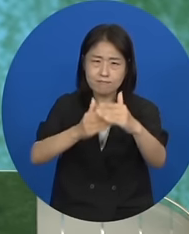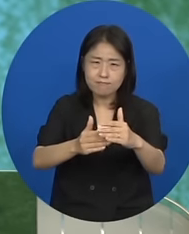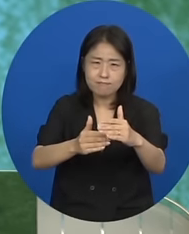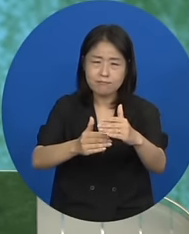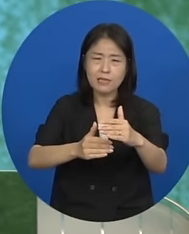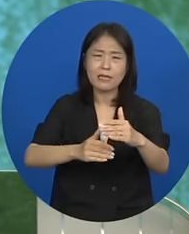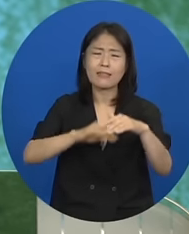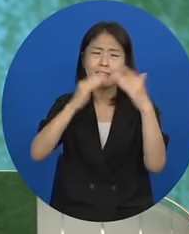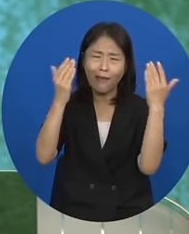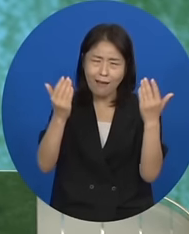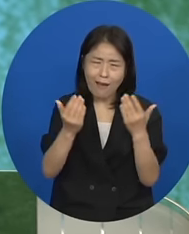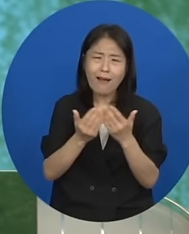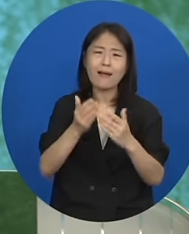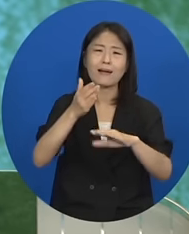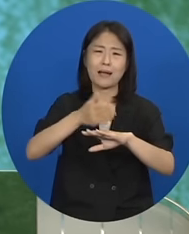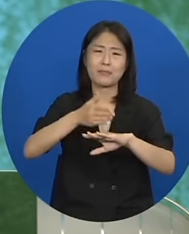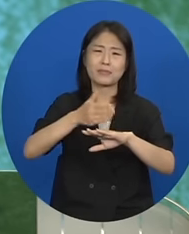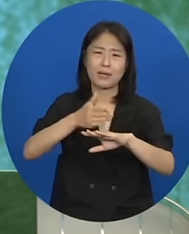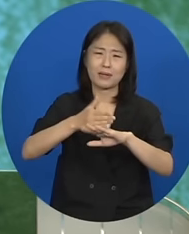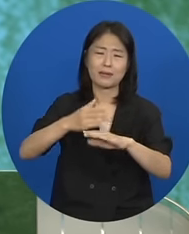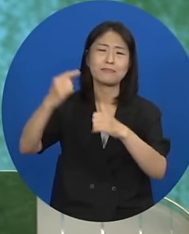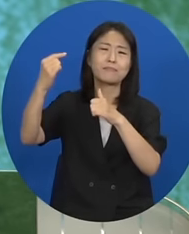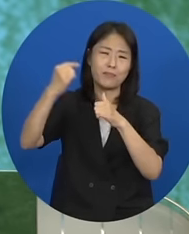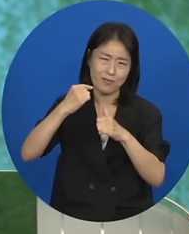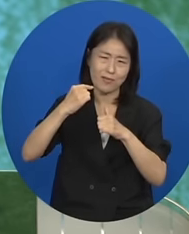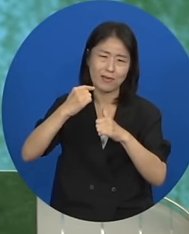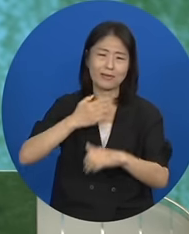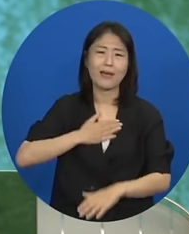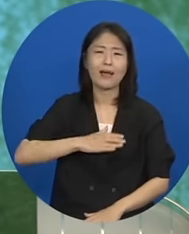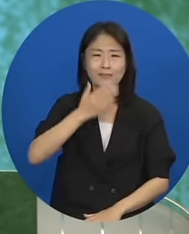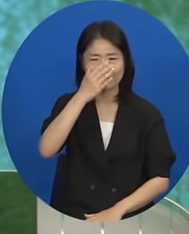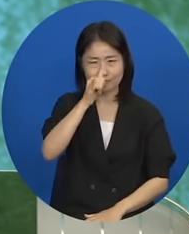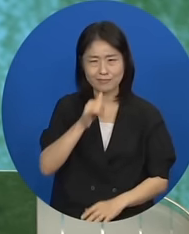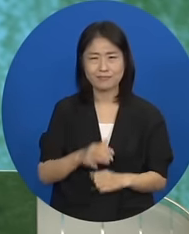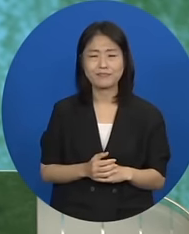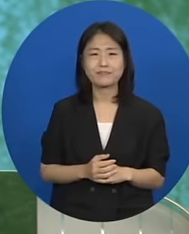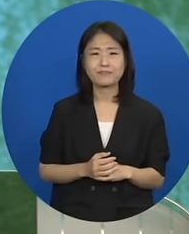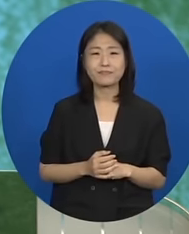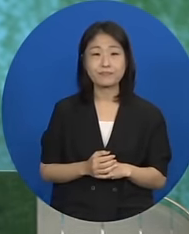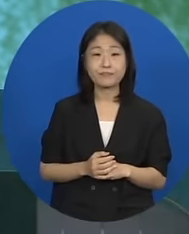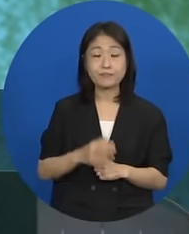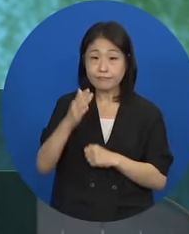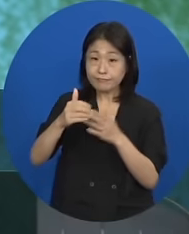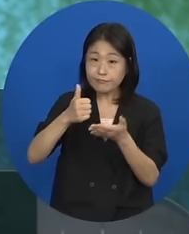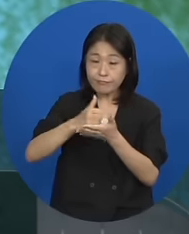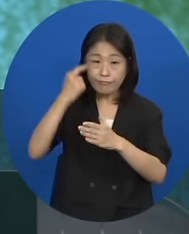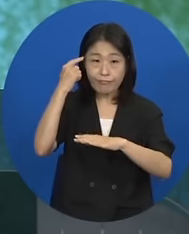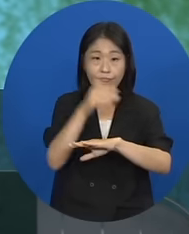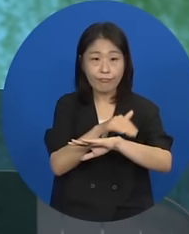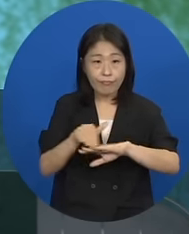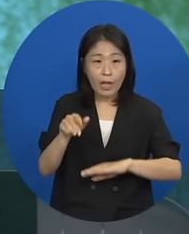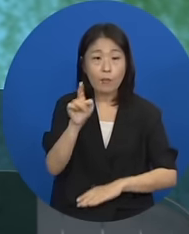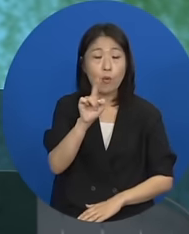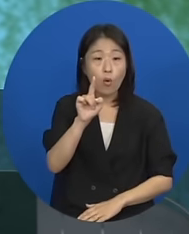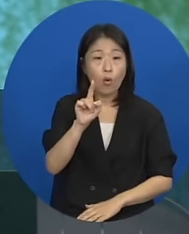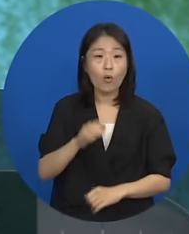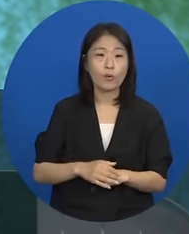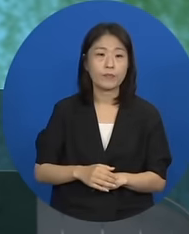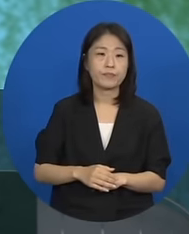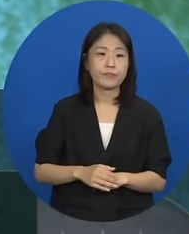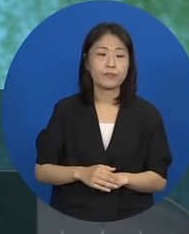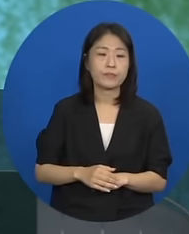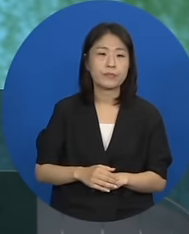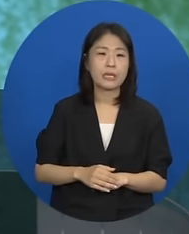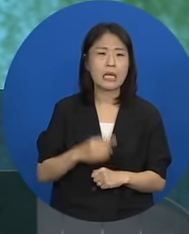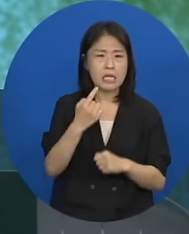하라고 명하신 것을 알수가 있습니다 하나님께서 이것을 통해 의도하신 것은 하나님께서 한해